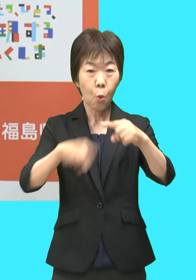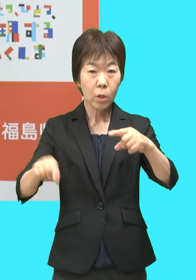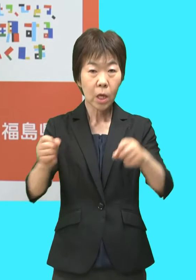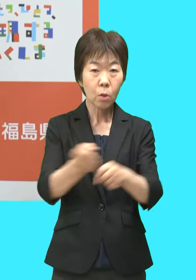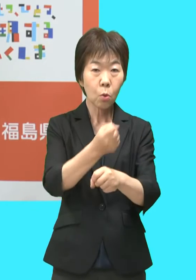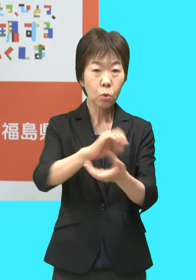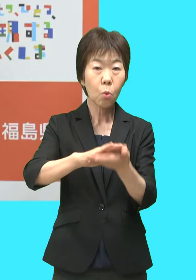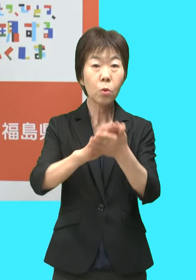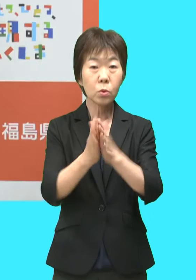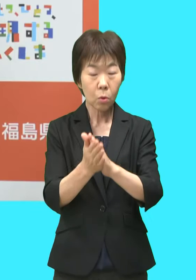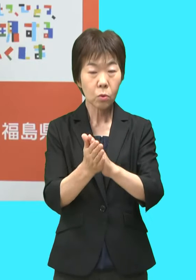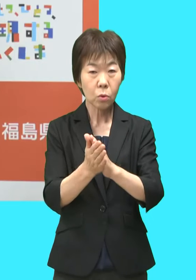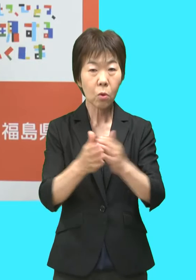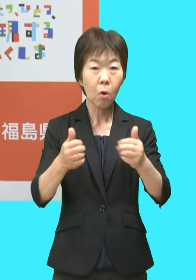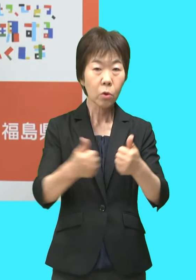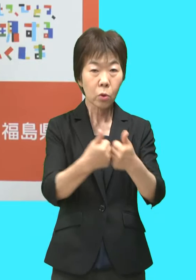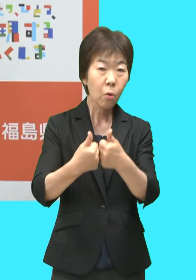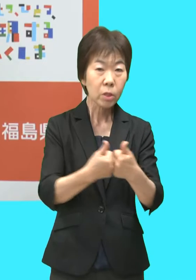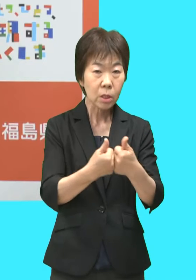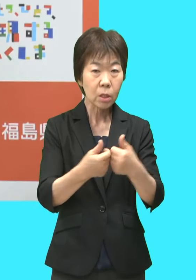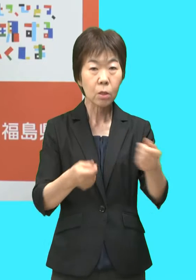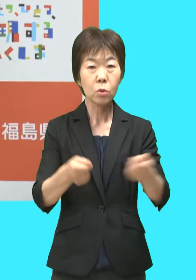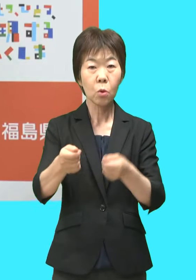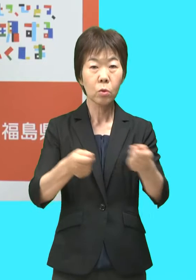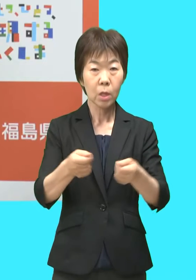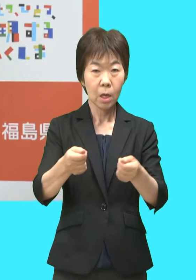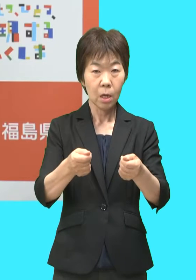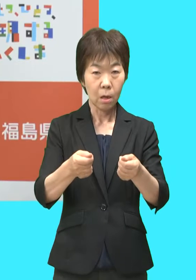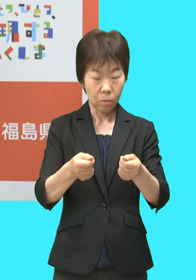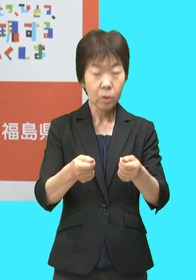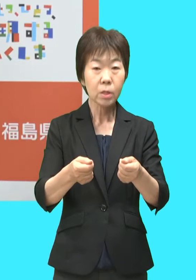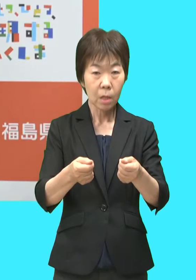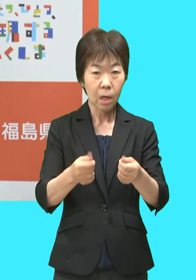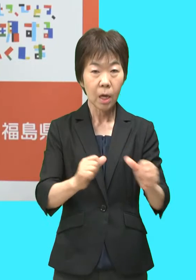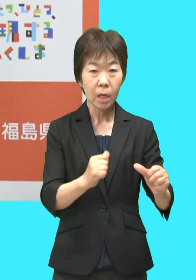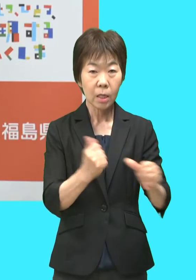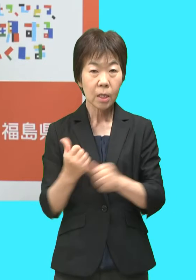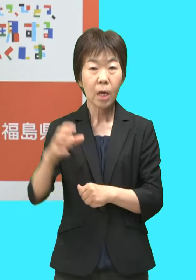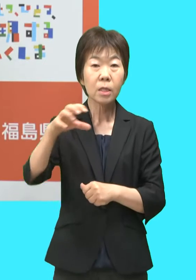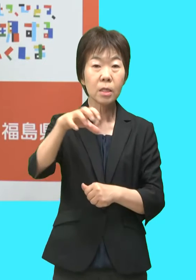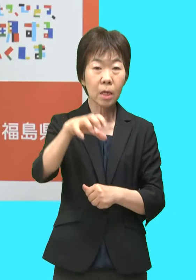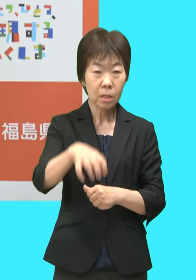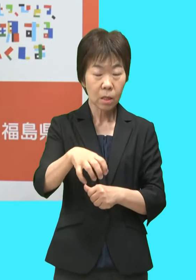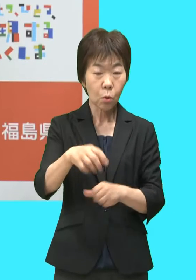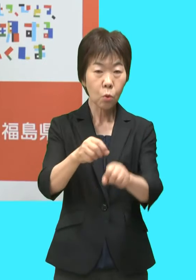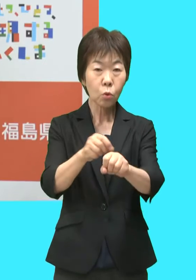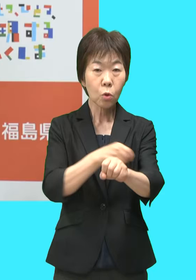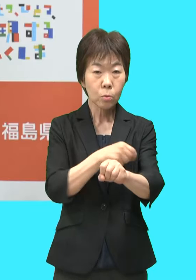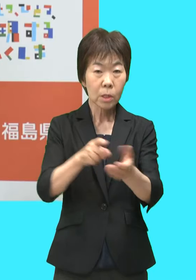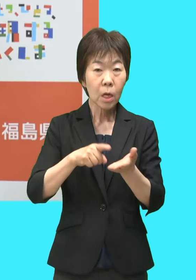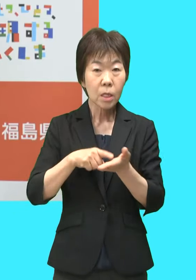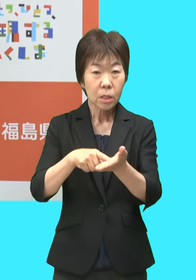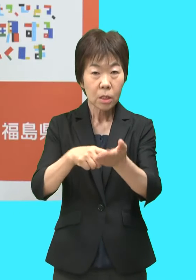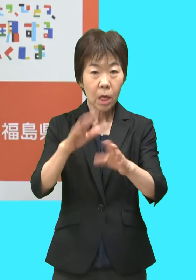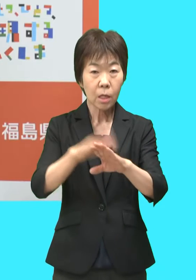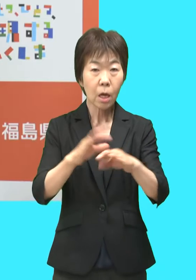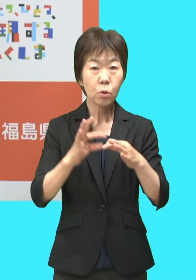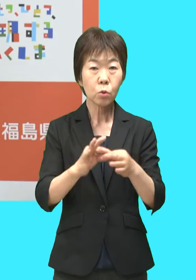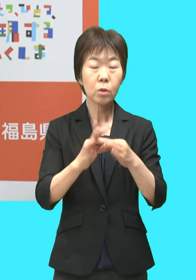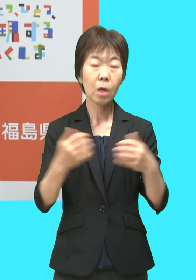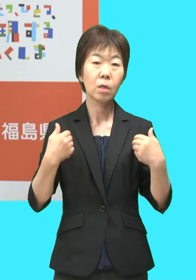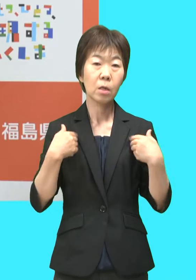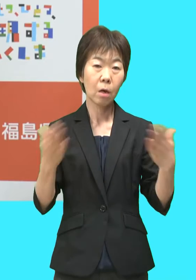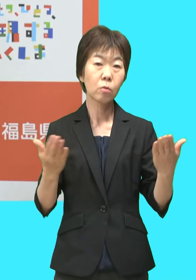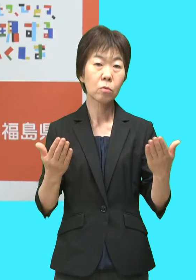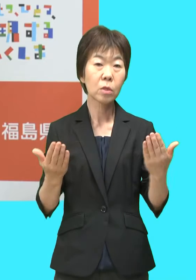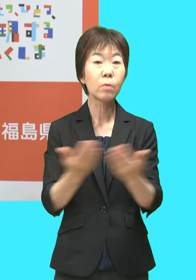労働省との協議調整を行いまして避難先での特別な申請手続きが不要にな